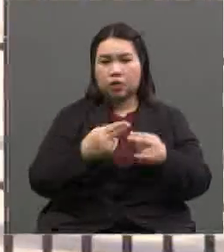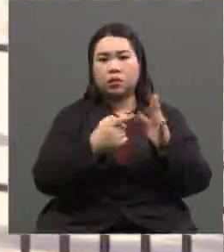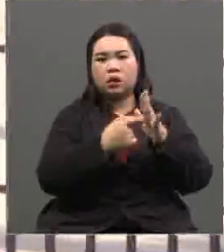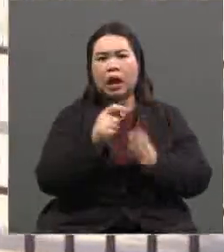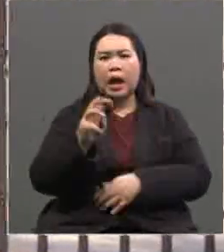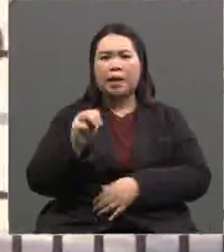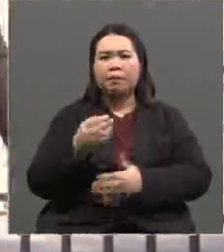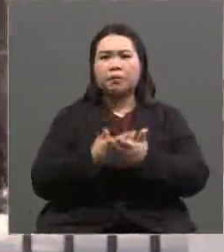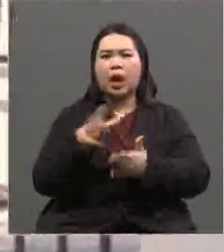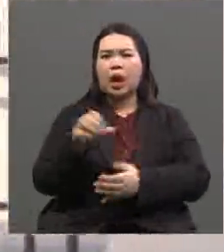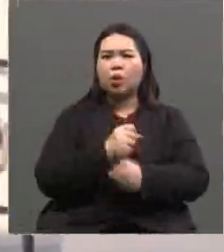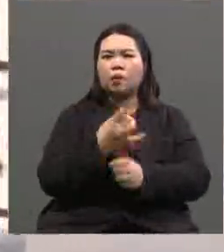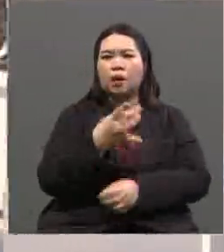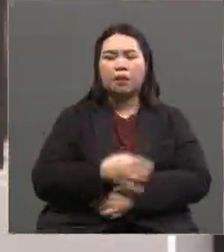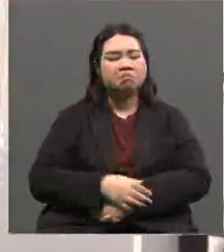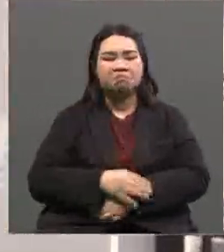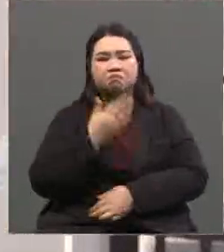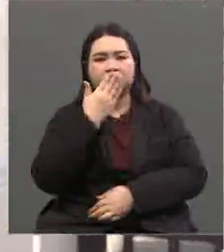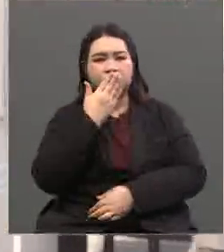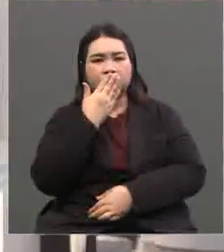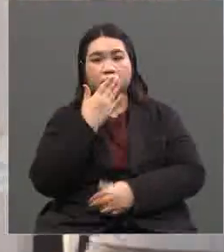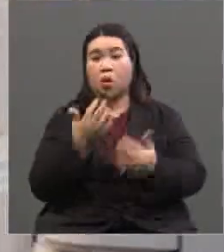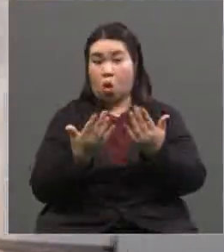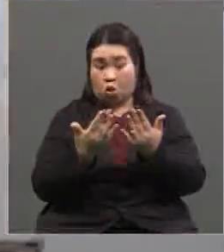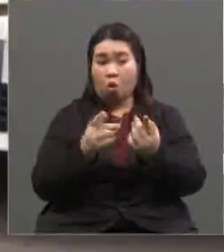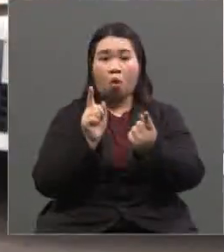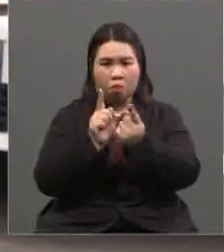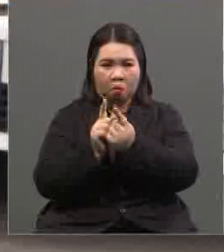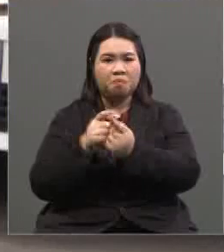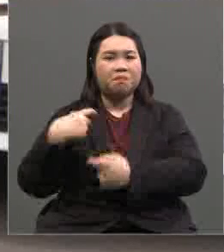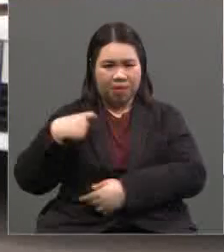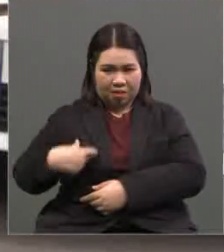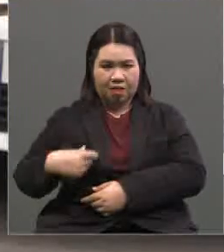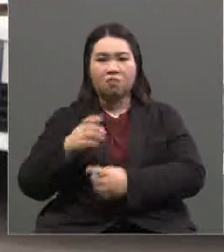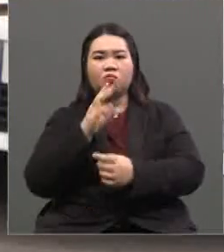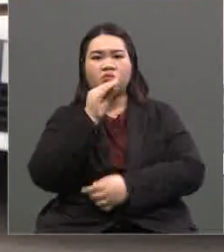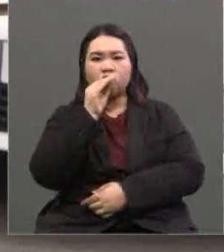อกแต่บอกเพียงว่าจะพูดทั้งหมดหลังจากที่ได้เจอญาติแล้วค่ะ